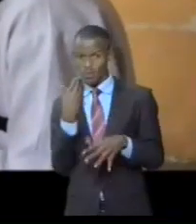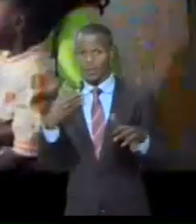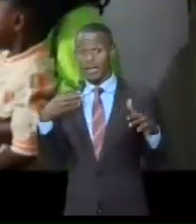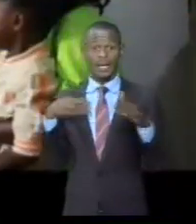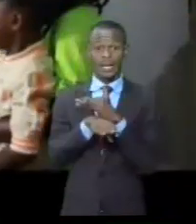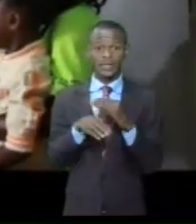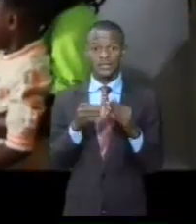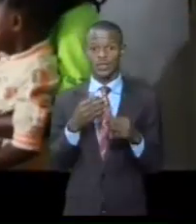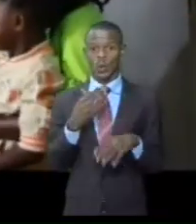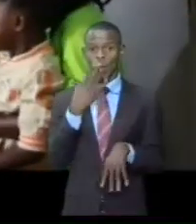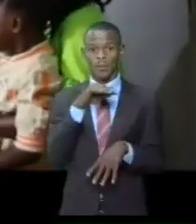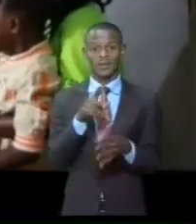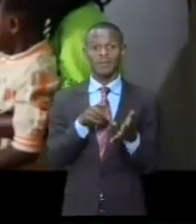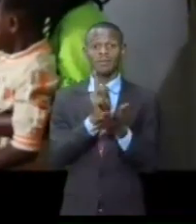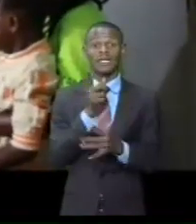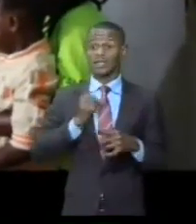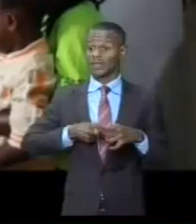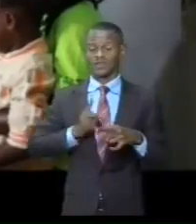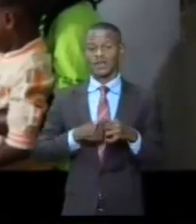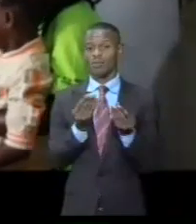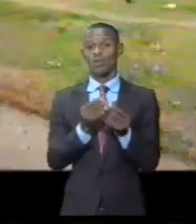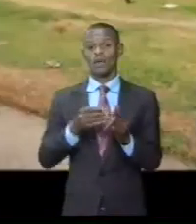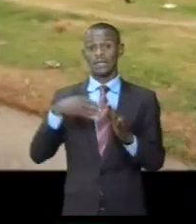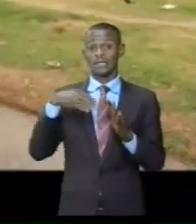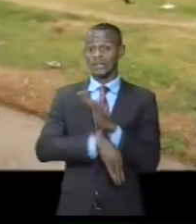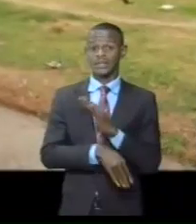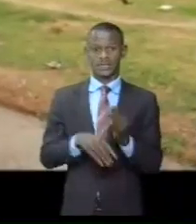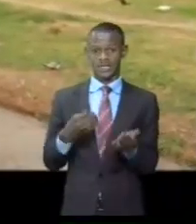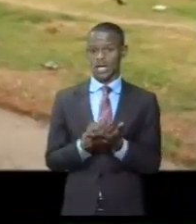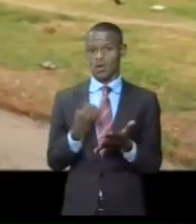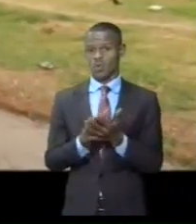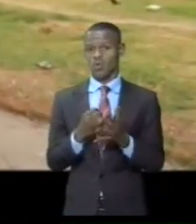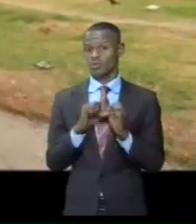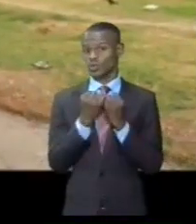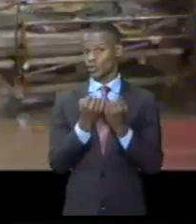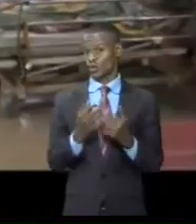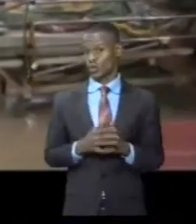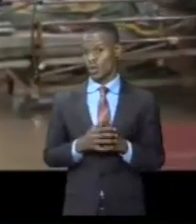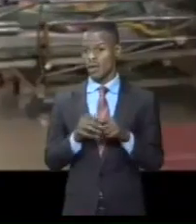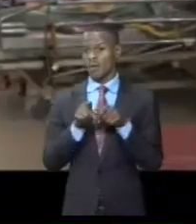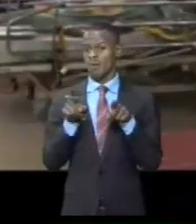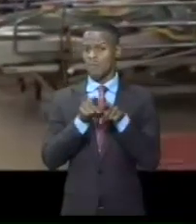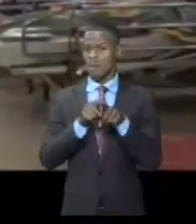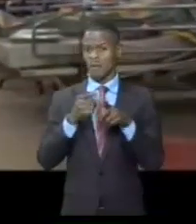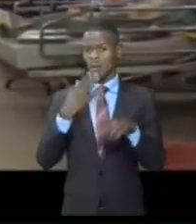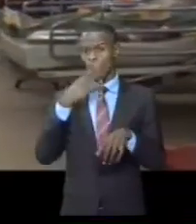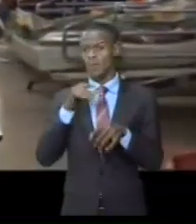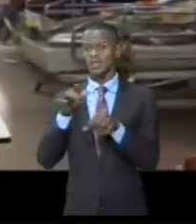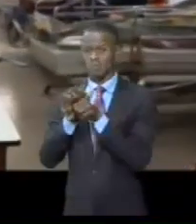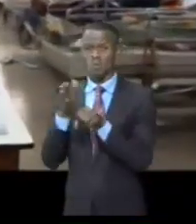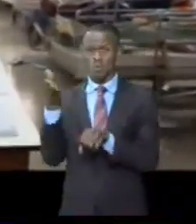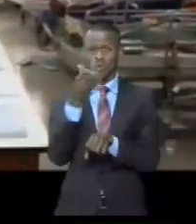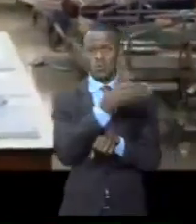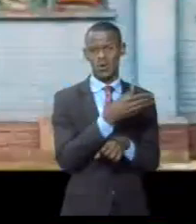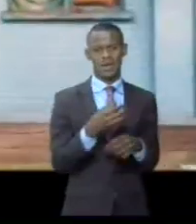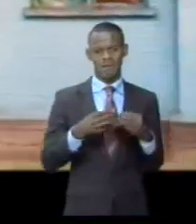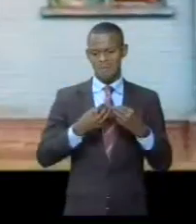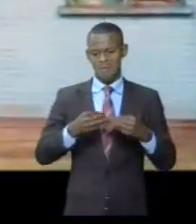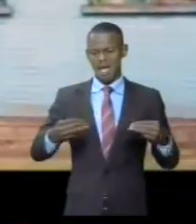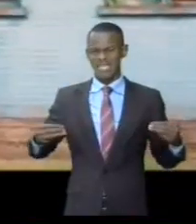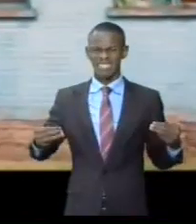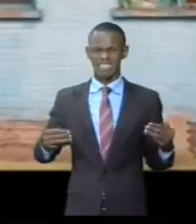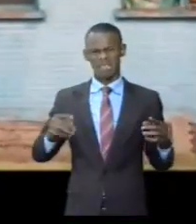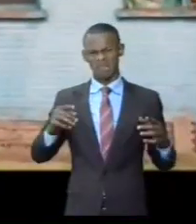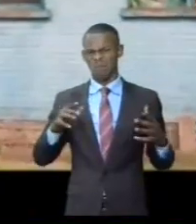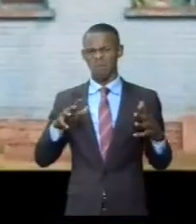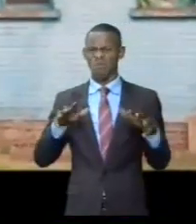à une crise socio-économique aiguë qui s'impose. Quelques hôpitaux et structures publiques sont non équipés. Les bâtiments délabrés et